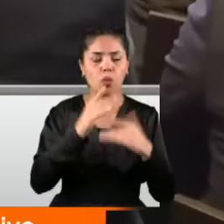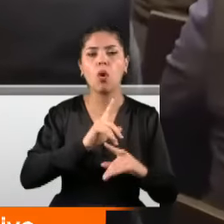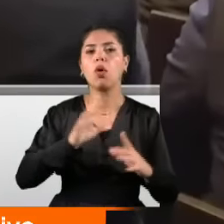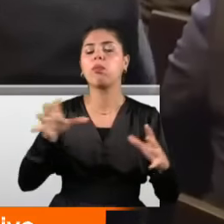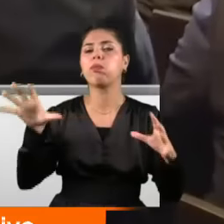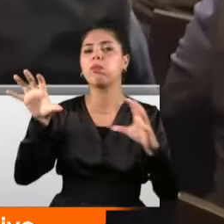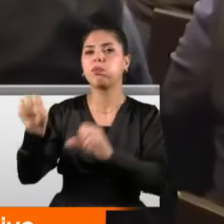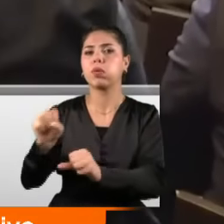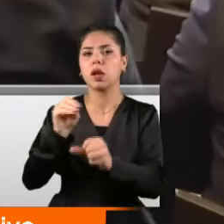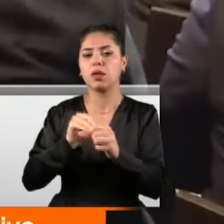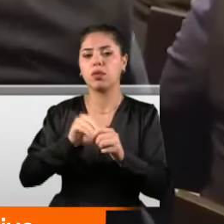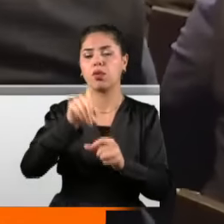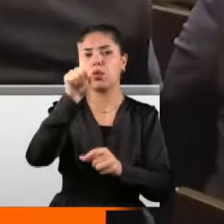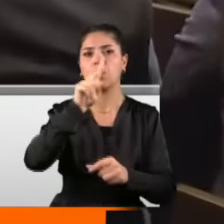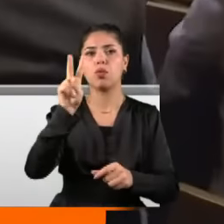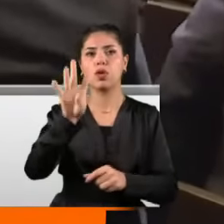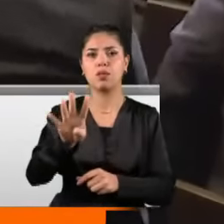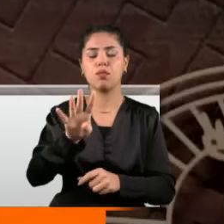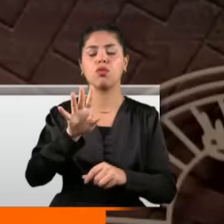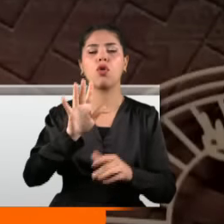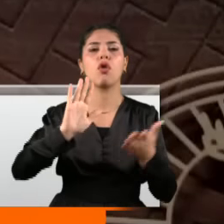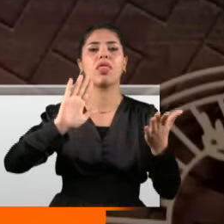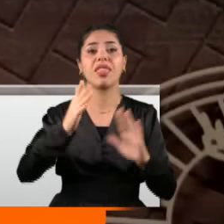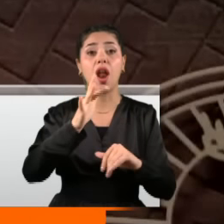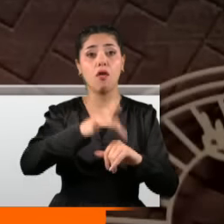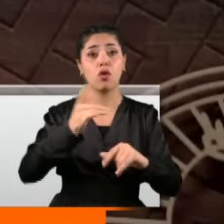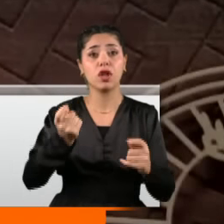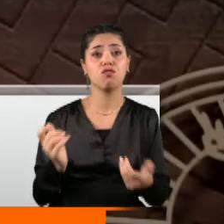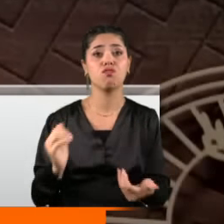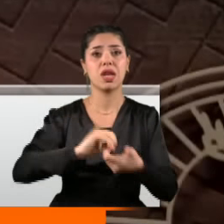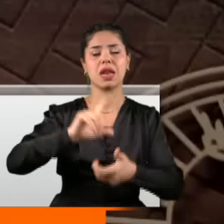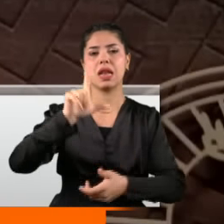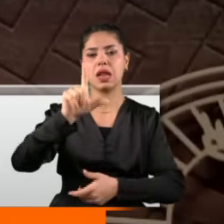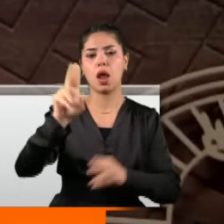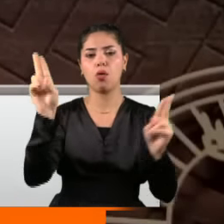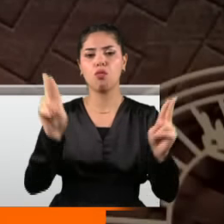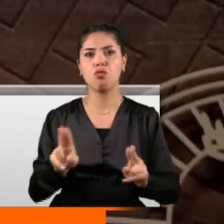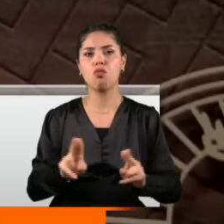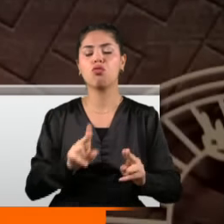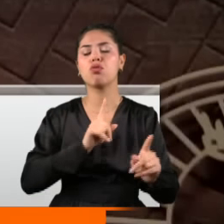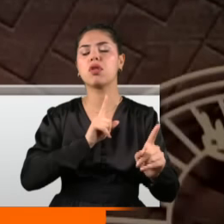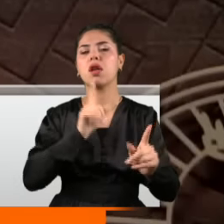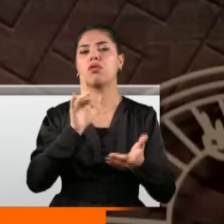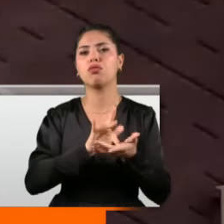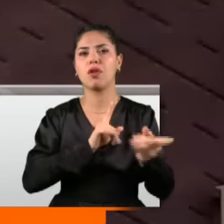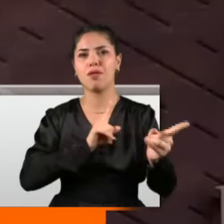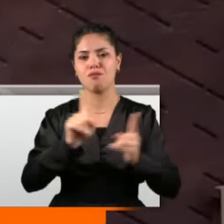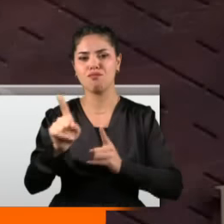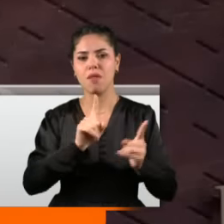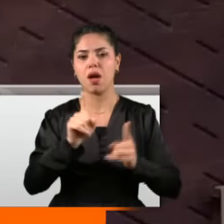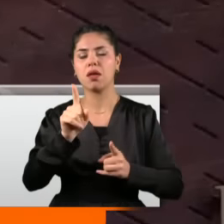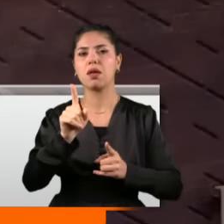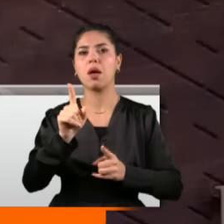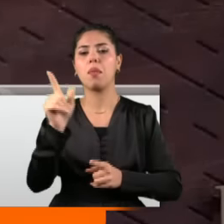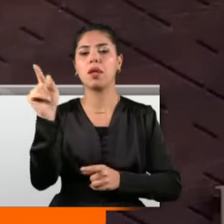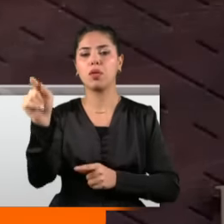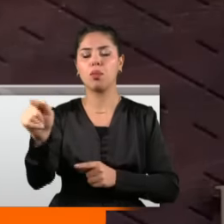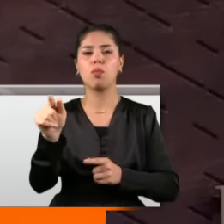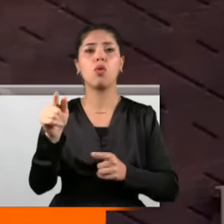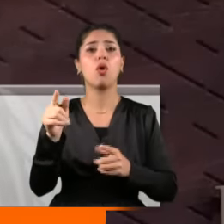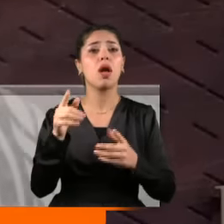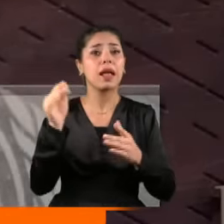için 124 taraf ülkenin işbirliği gerek. Uluslararası Ceza Mahkemesi'ne taraf ülkelere ayak bastıkları, hatta egemenlik